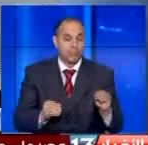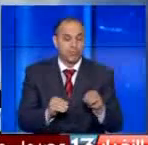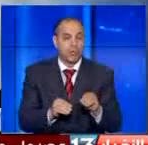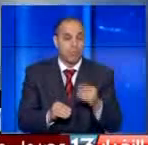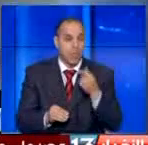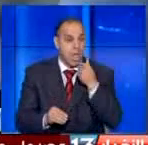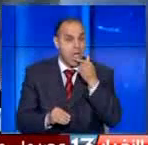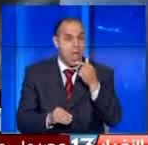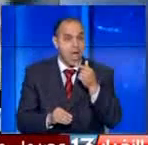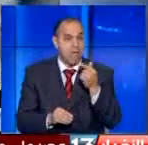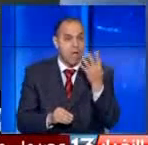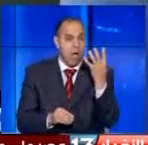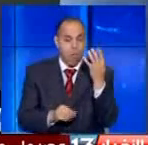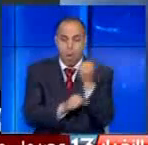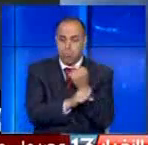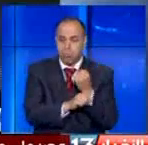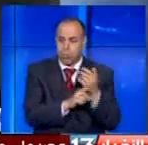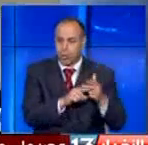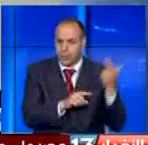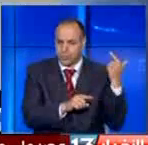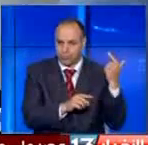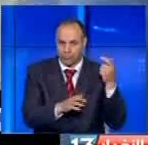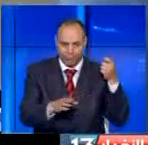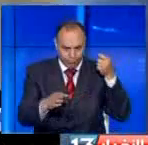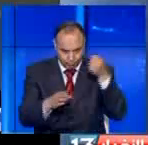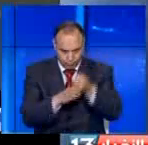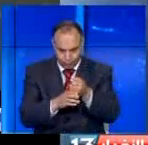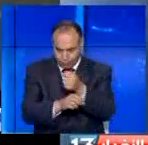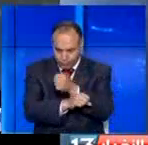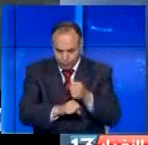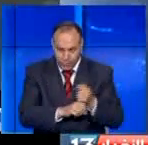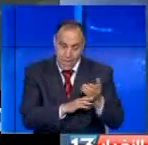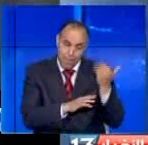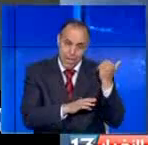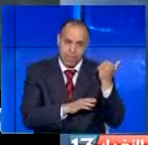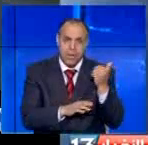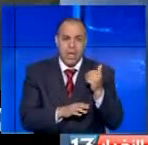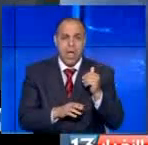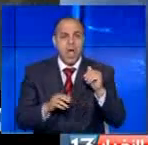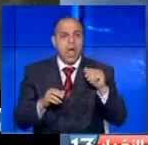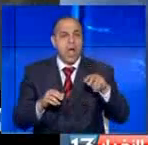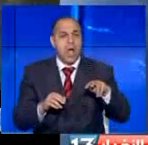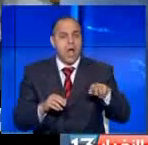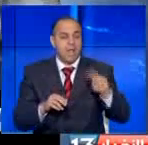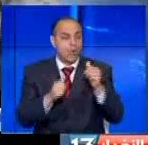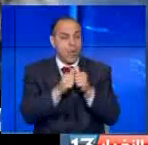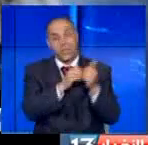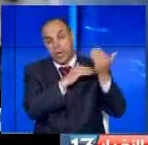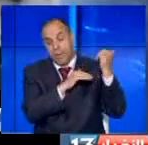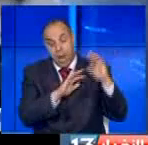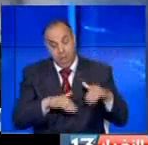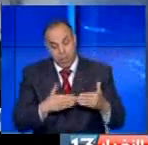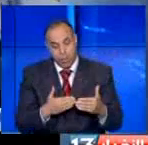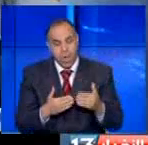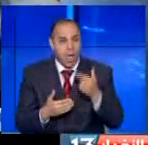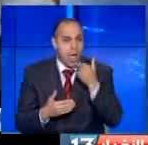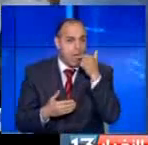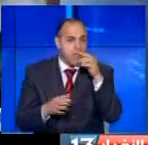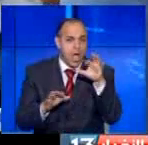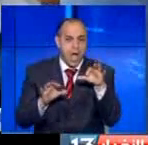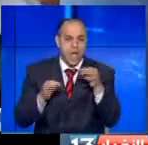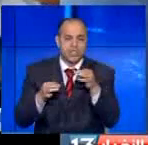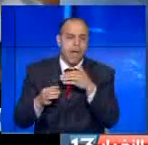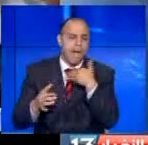إذ وقعت 4 عمليات كبرى بين اعتداءات وتفجيرات منذ 2011 أوقعت